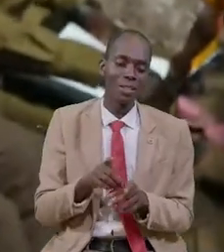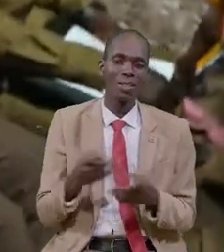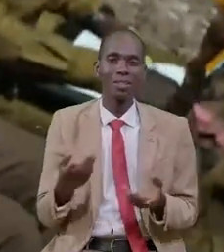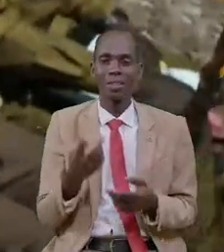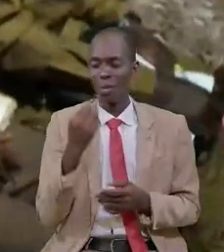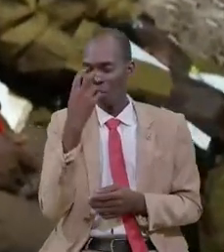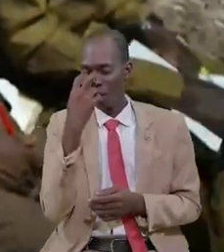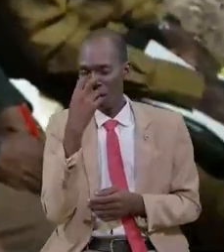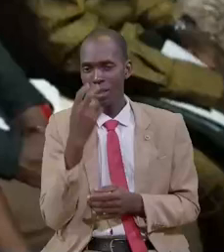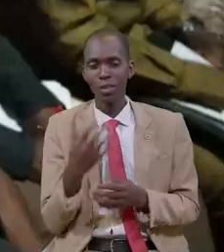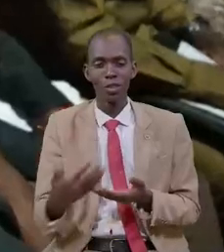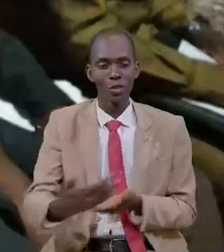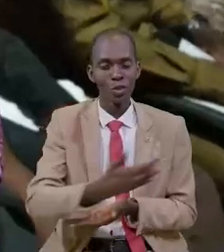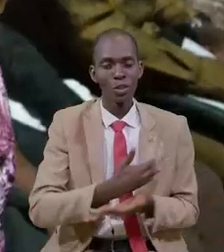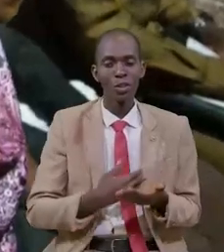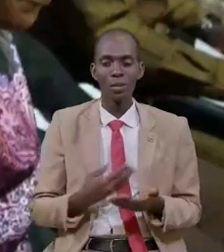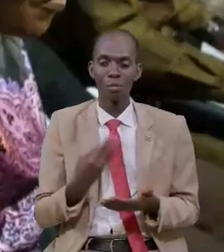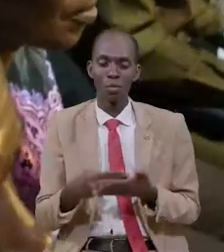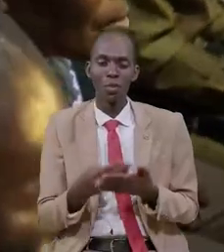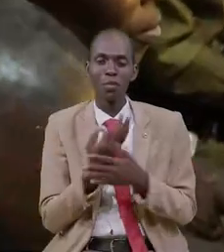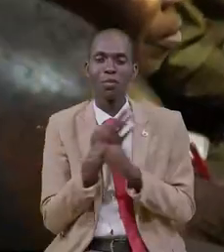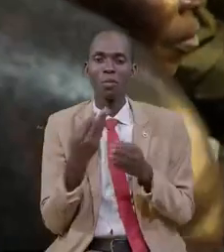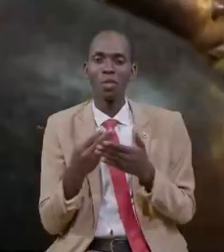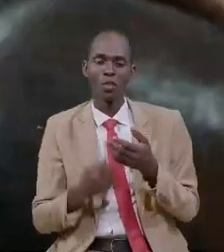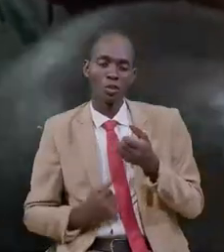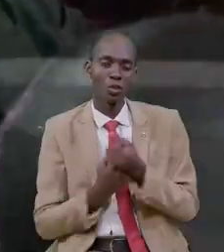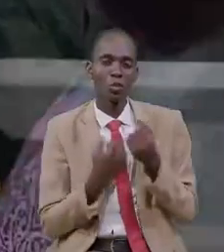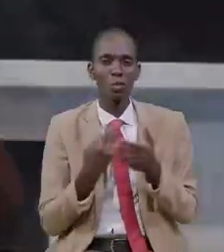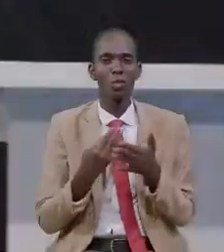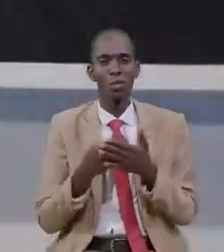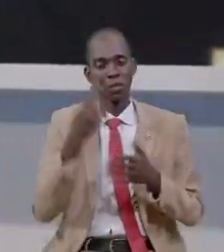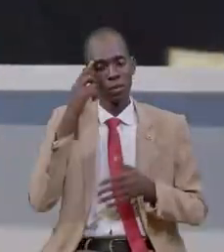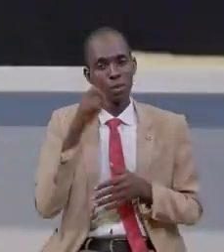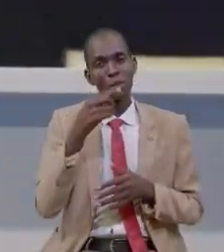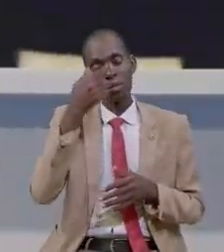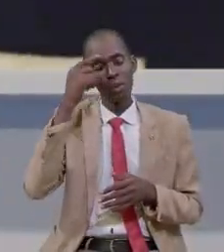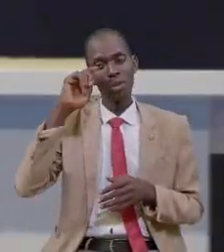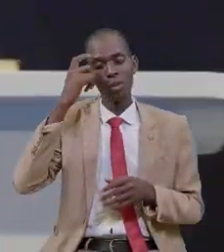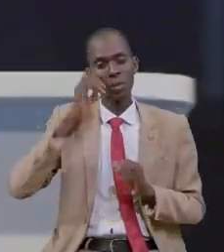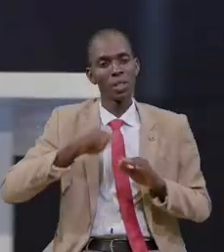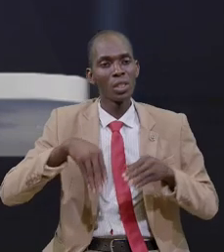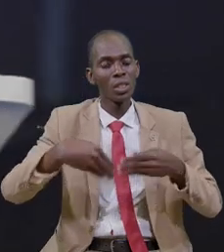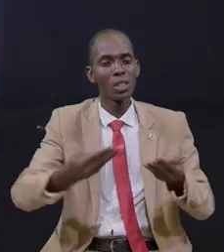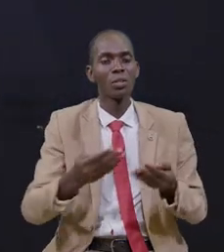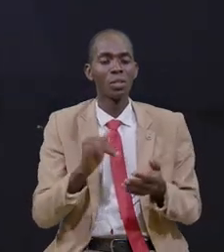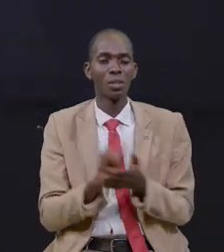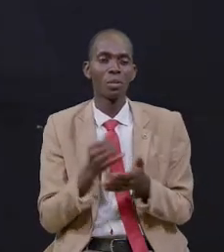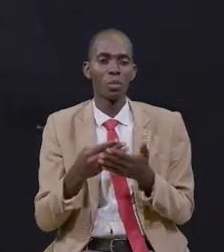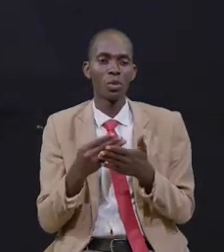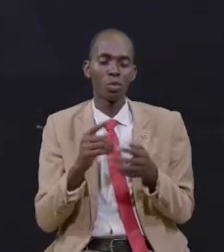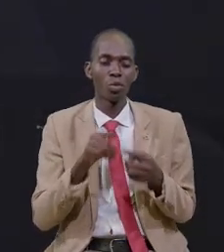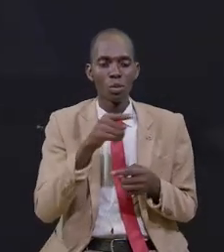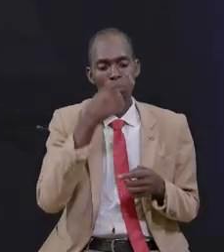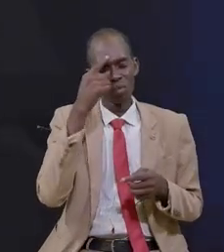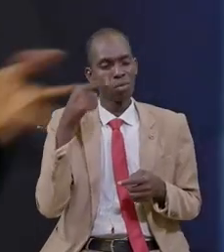Les aveugles ont de l'argent. Parce que le gouvernement a fait cette provision. Parce que tu es malade, parce que